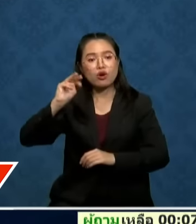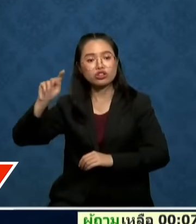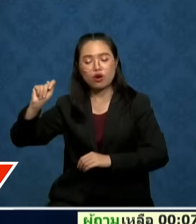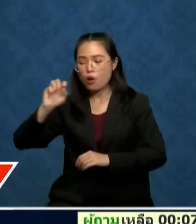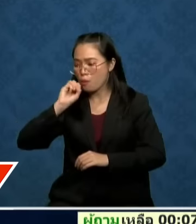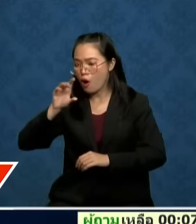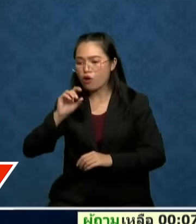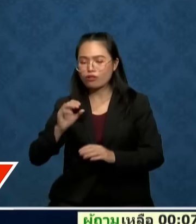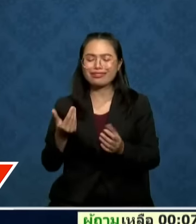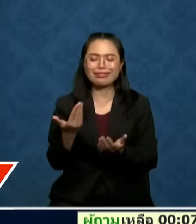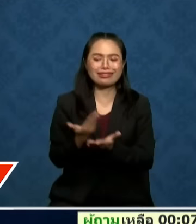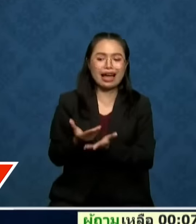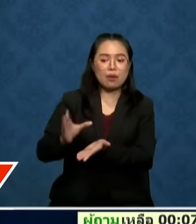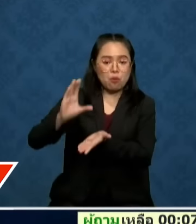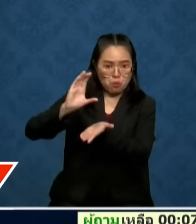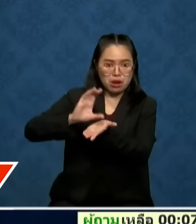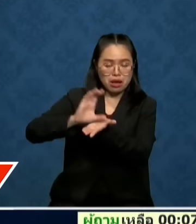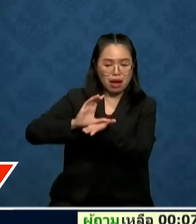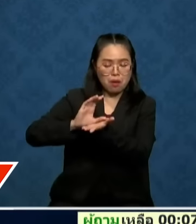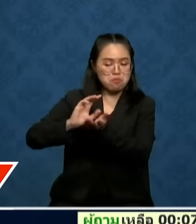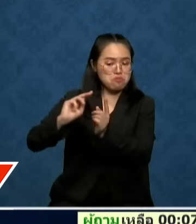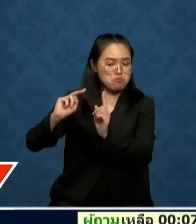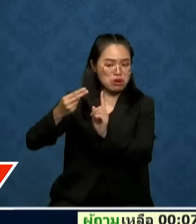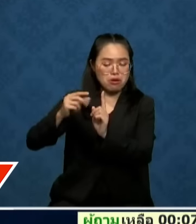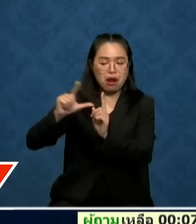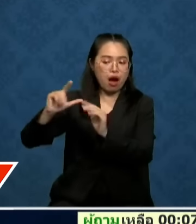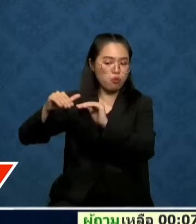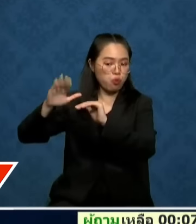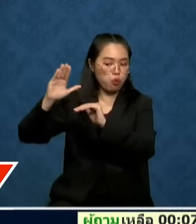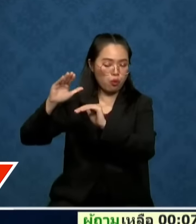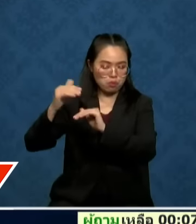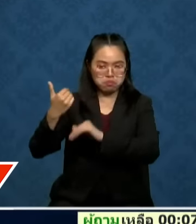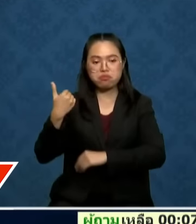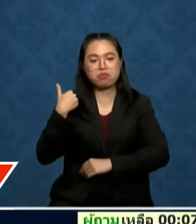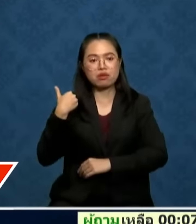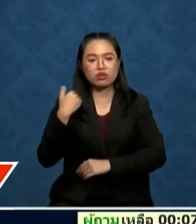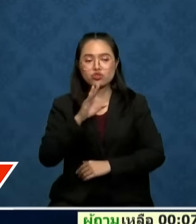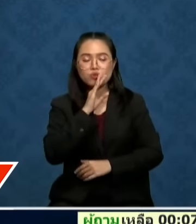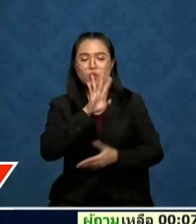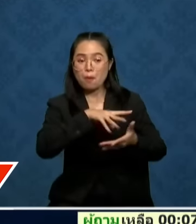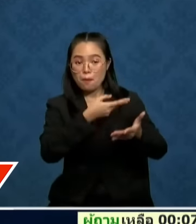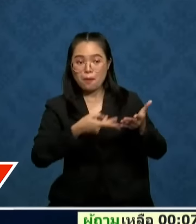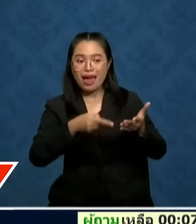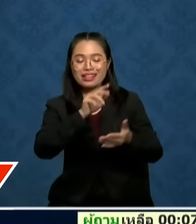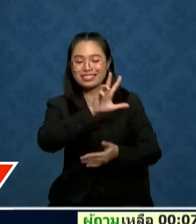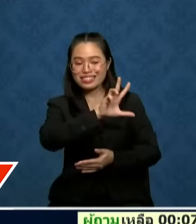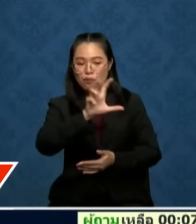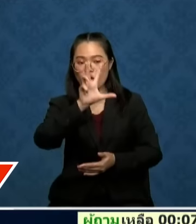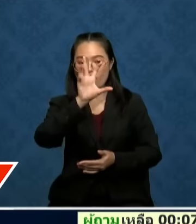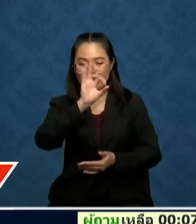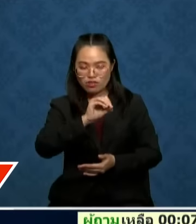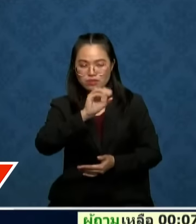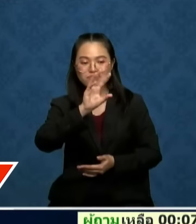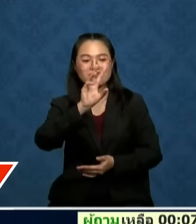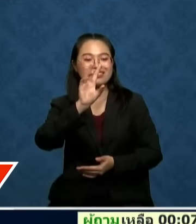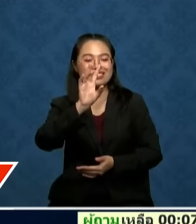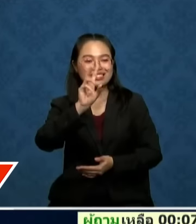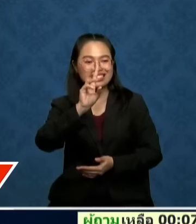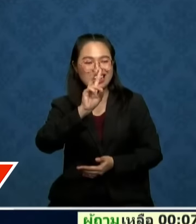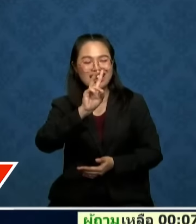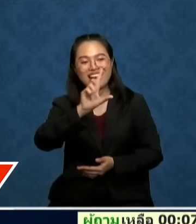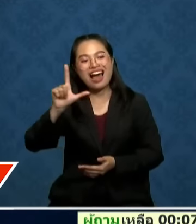ฉุกเฉินเหลือครับขอได้ครับเหลือหลายหมื่นล้านด้วยครับถ้าเอาแผนเนี่ย397ล้านยังไงก็พอครับก็เลยต้องถาม